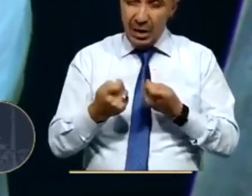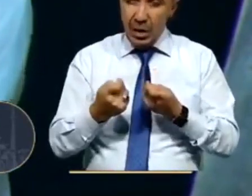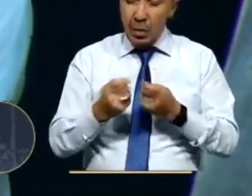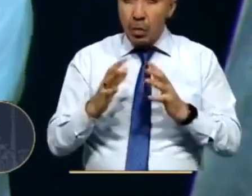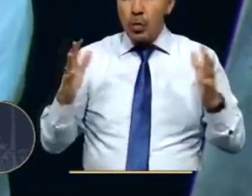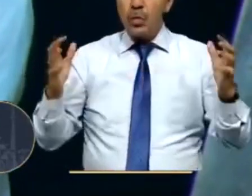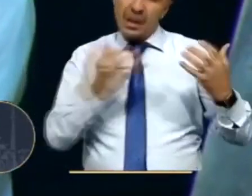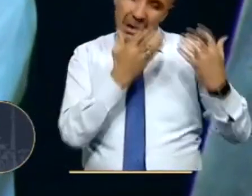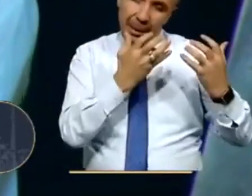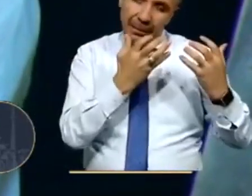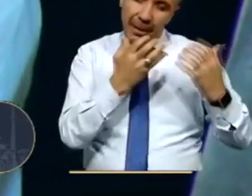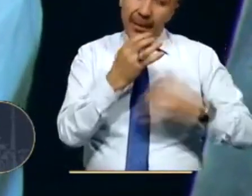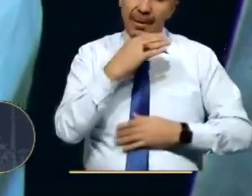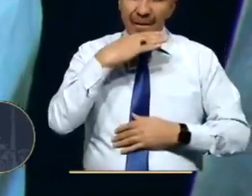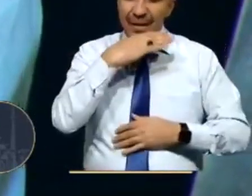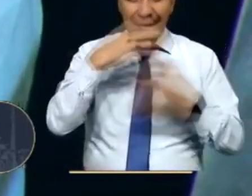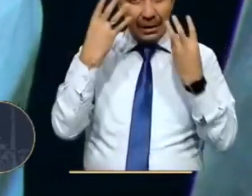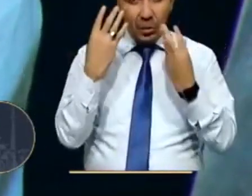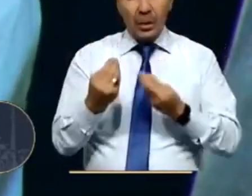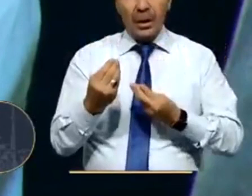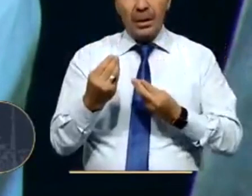olarak görülmelidir.